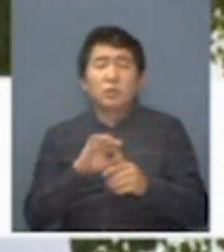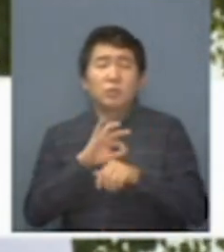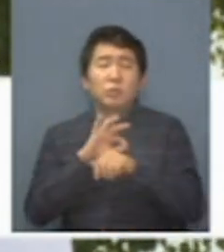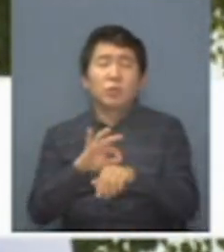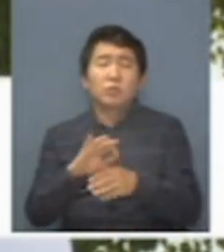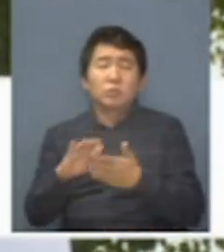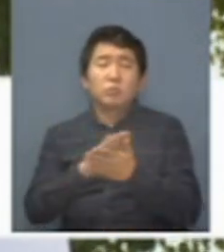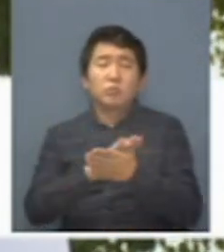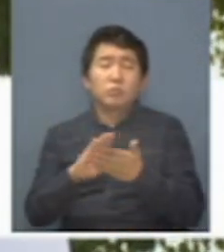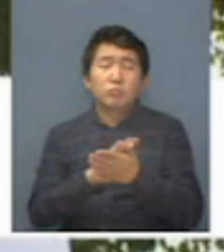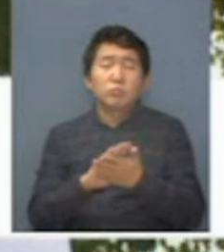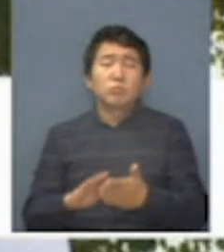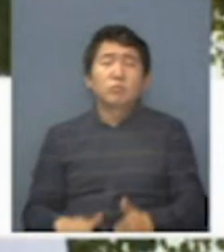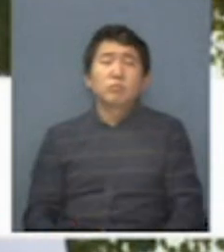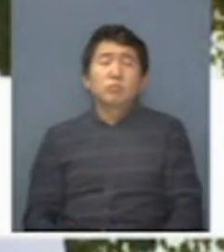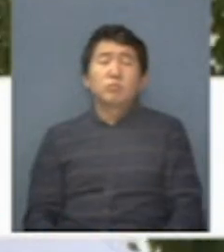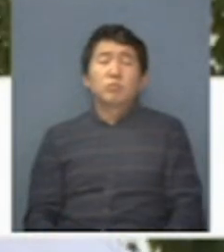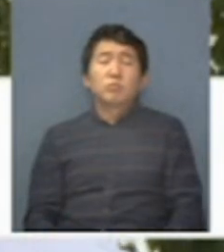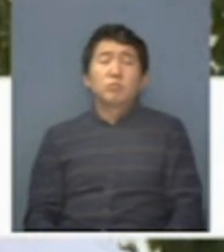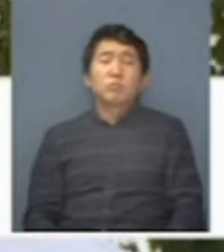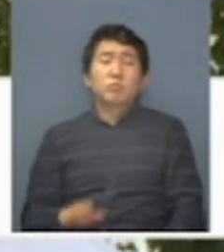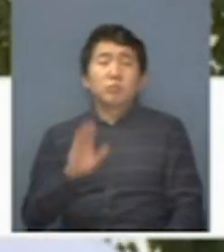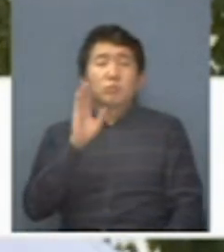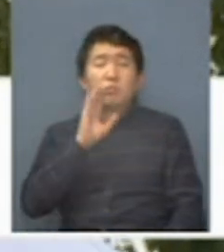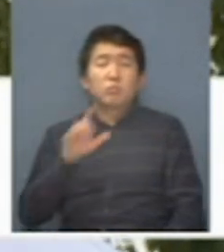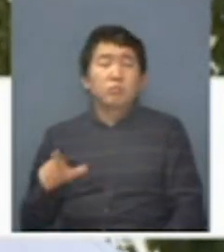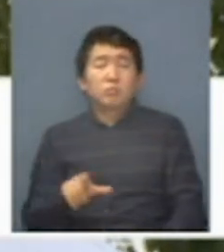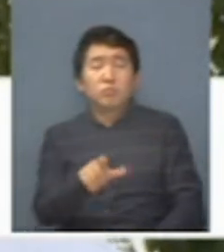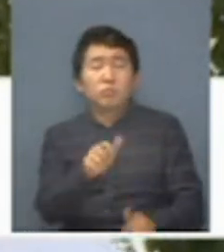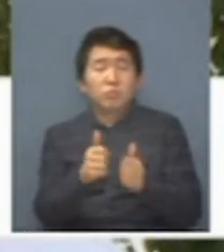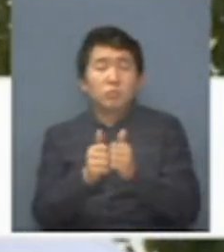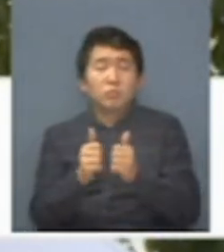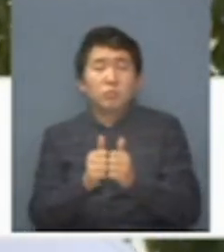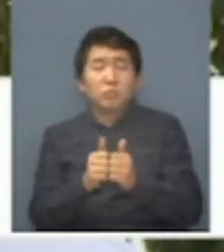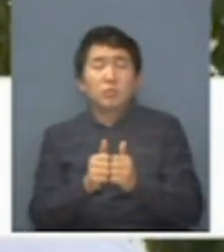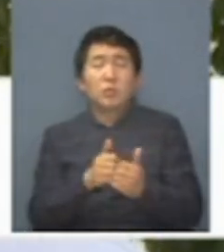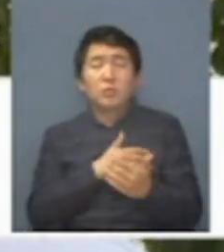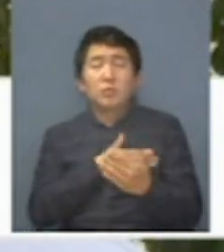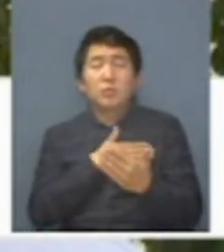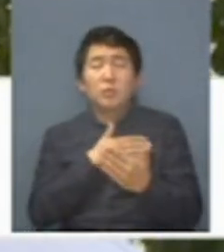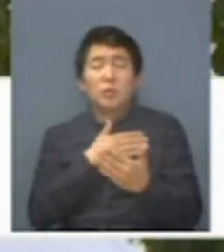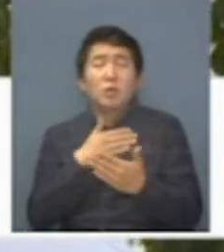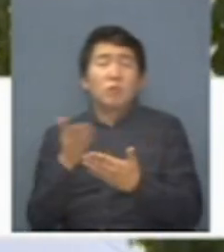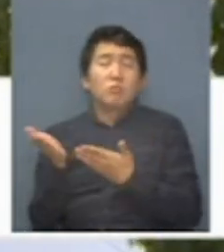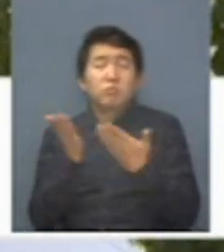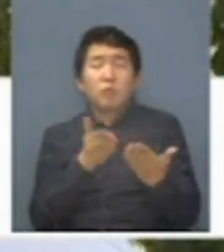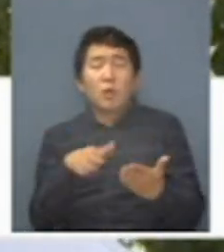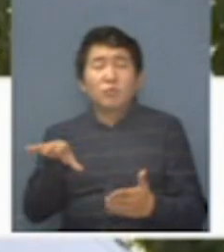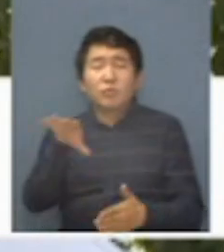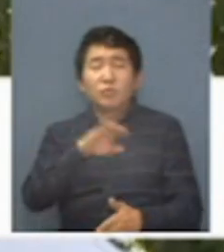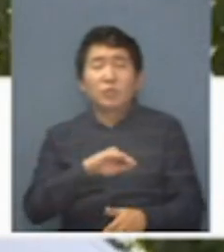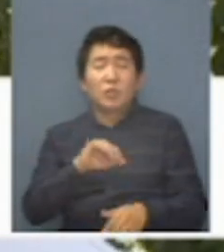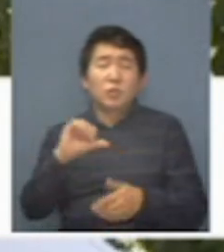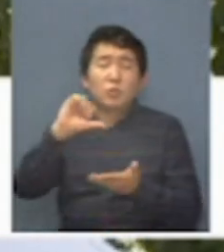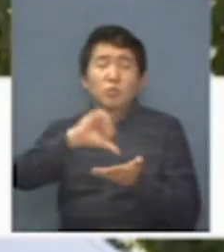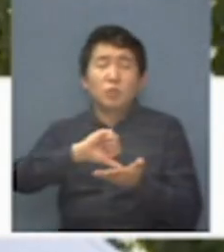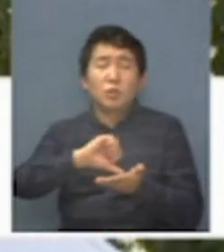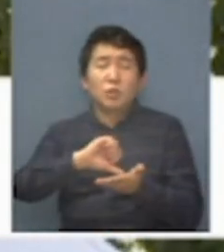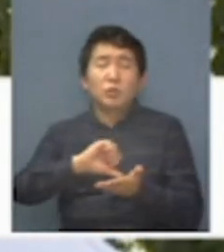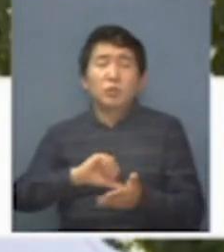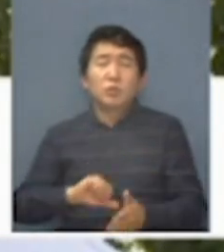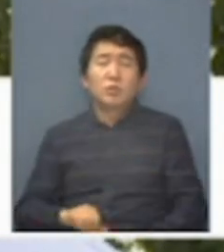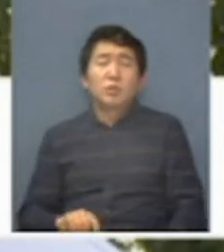уборку прилегающей прибрежной зоны озера. Призываю всех принять активное участие в данных акциях, чтобы поддерживать